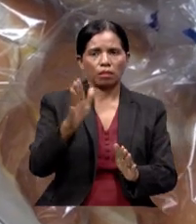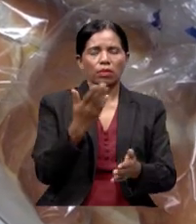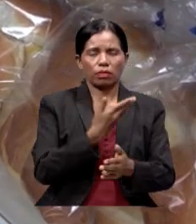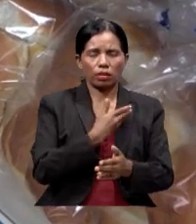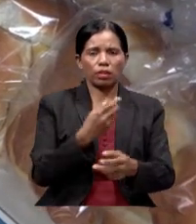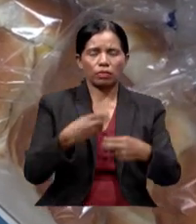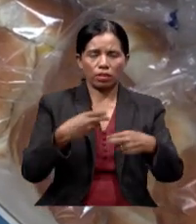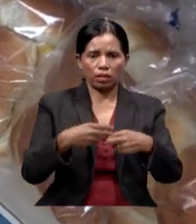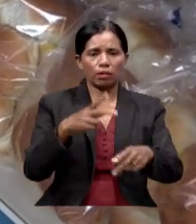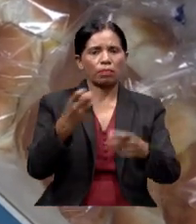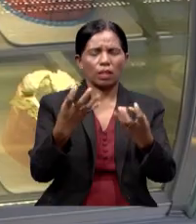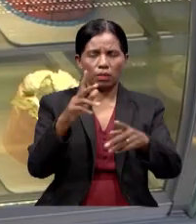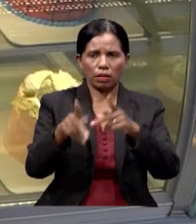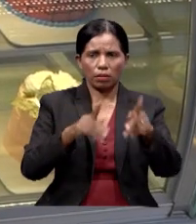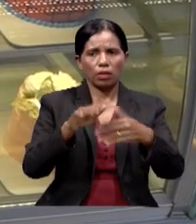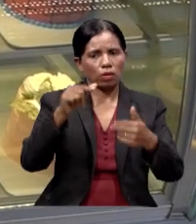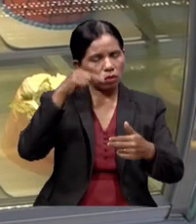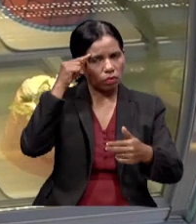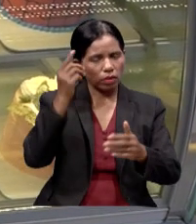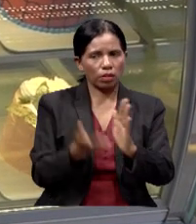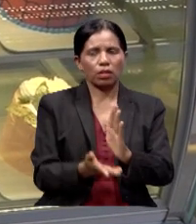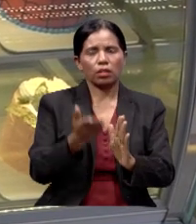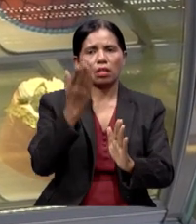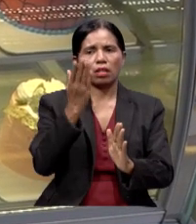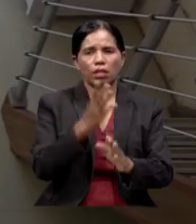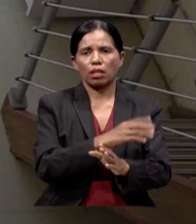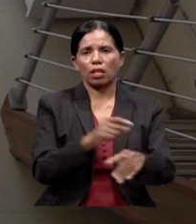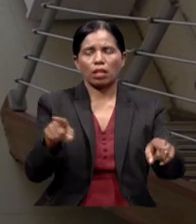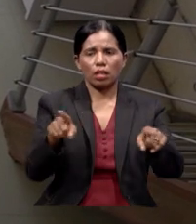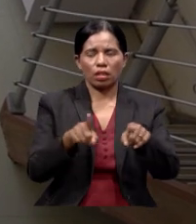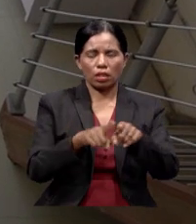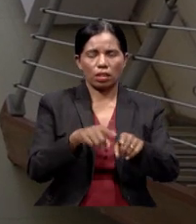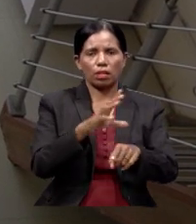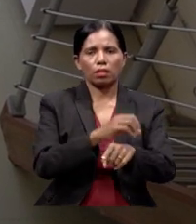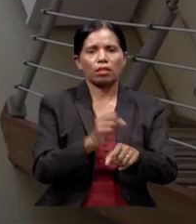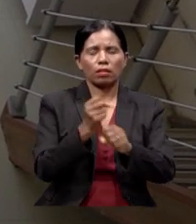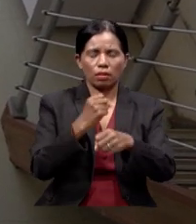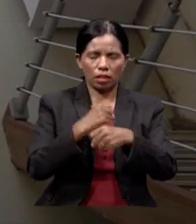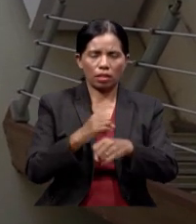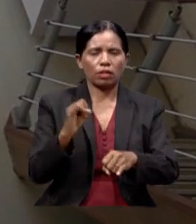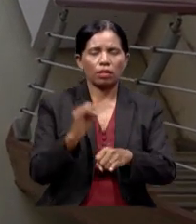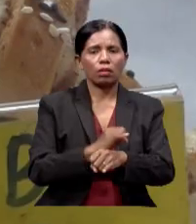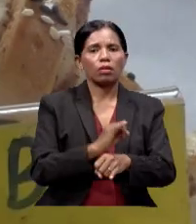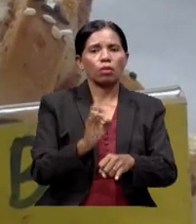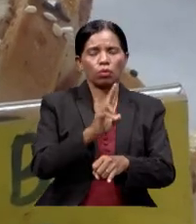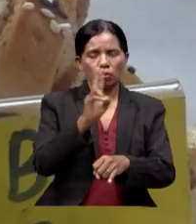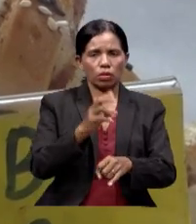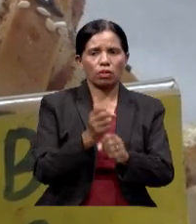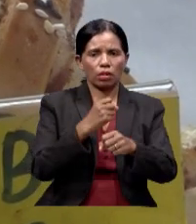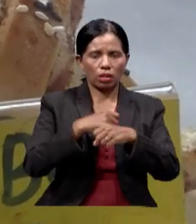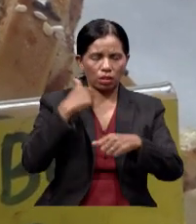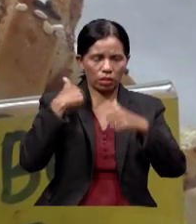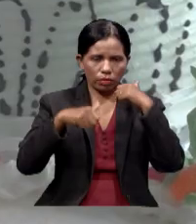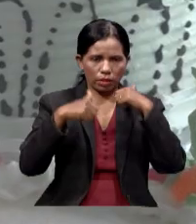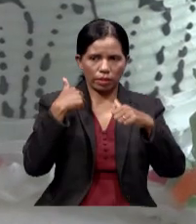povo. Tamba sasang hirak nebe governo hasae tasane nudar material produsan komunidade uza hodi halo atividade